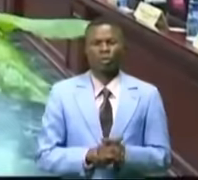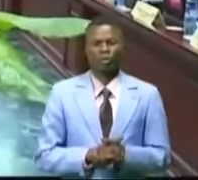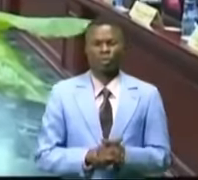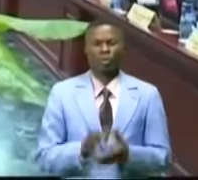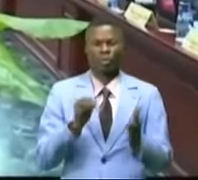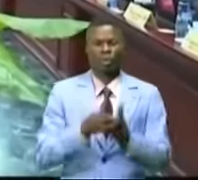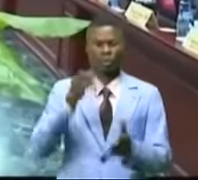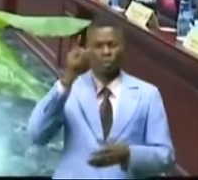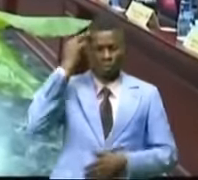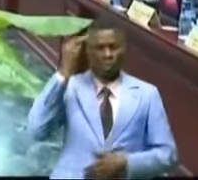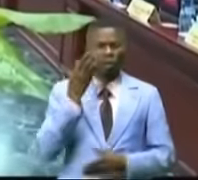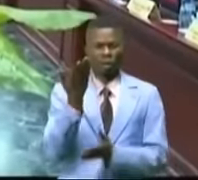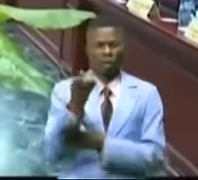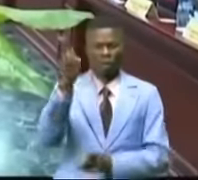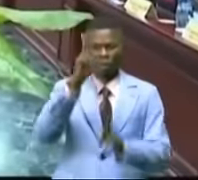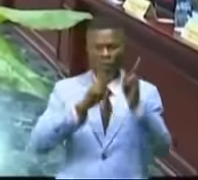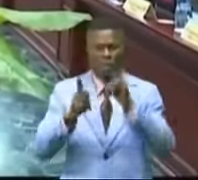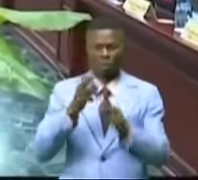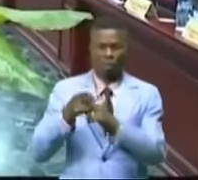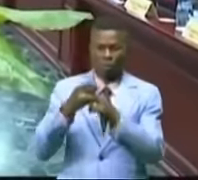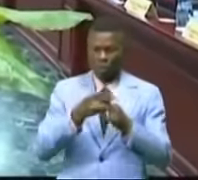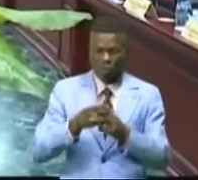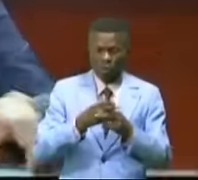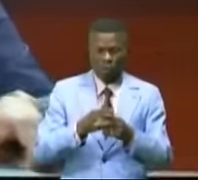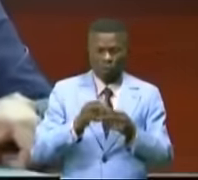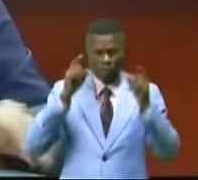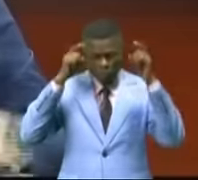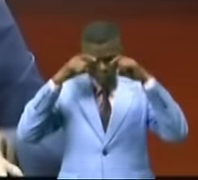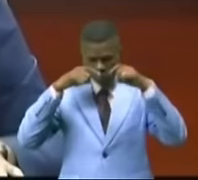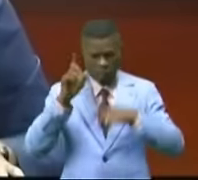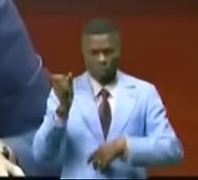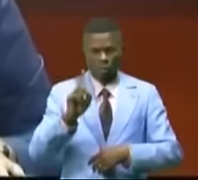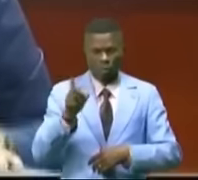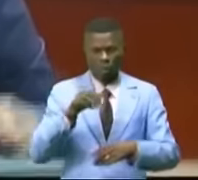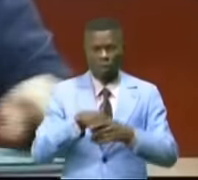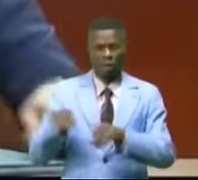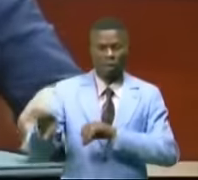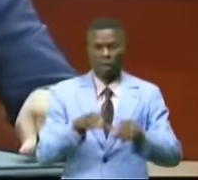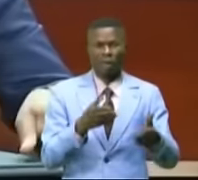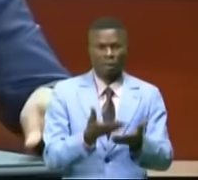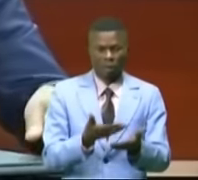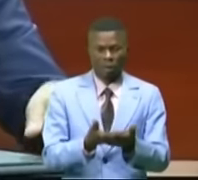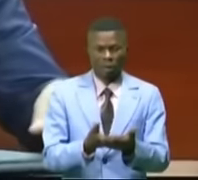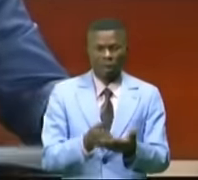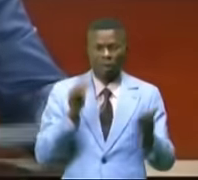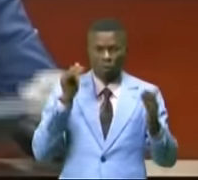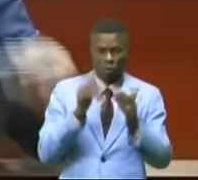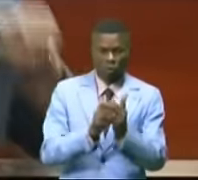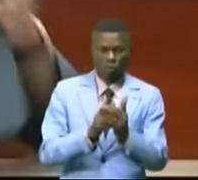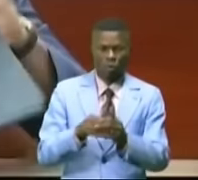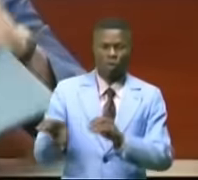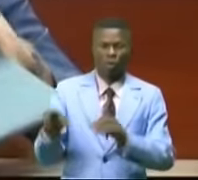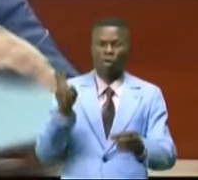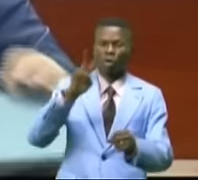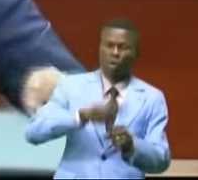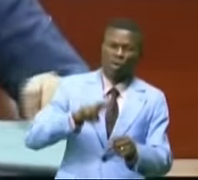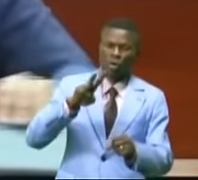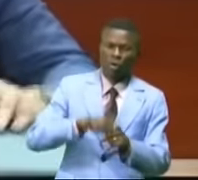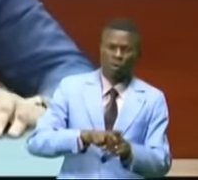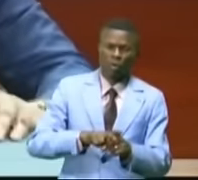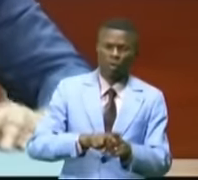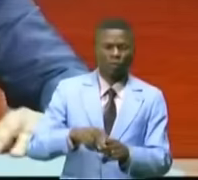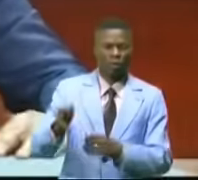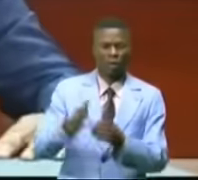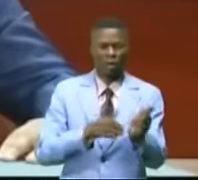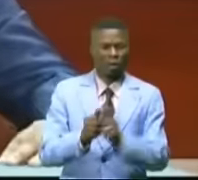a appelé la population à la vigilance au cours de pareilles manifestations face aux actes de violence et de civisme orchestrés